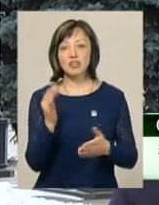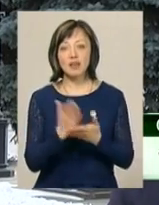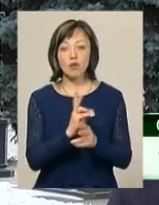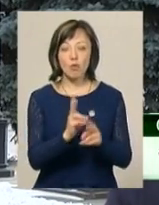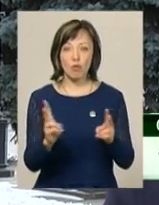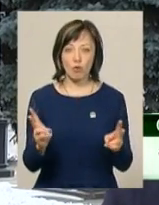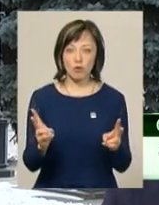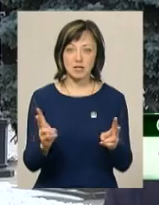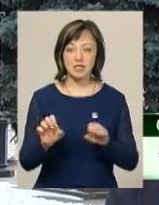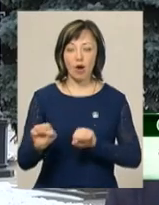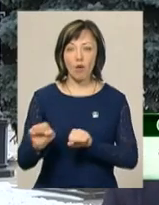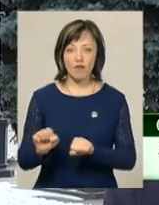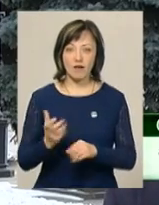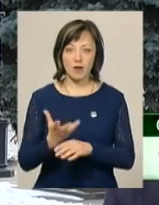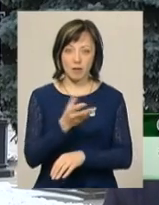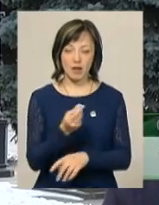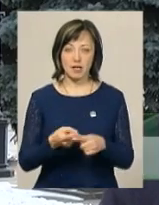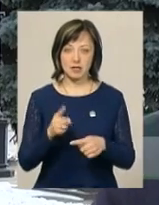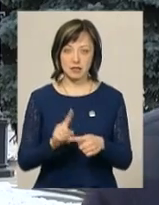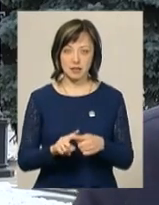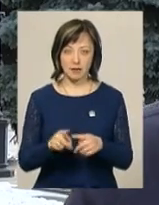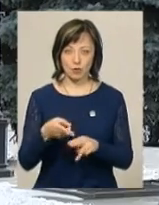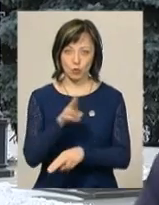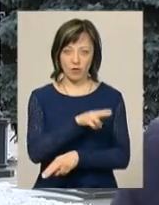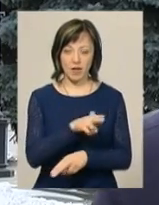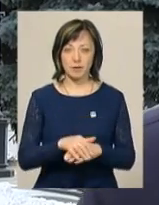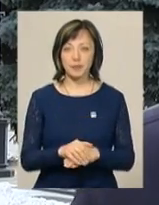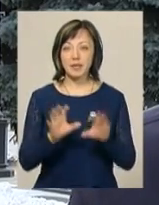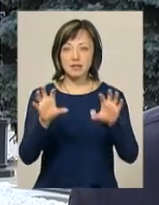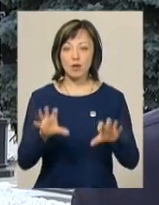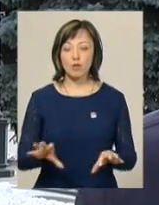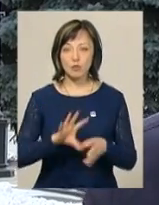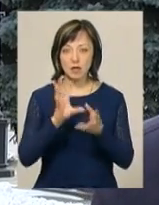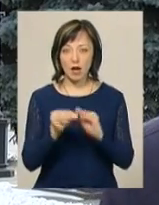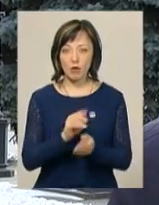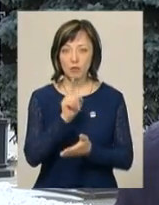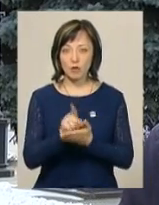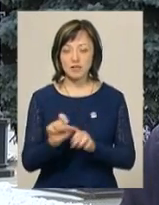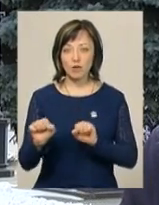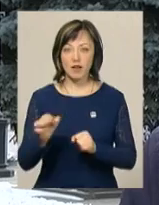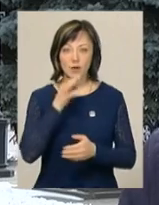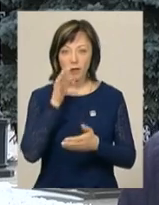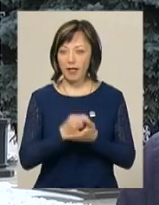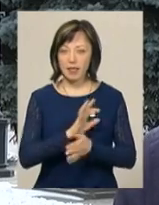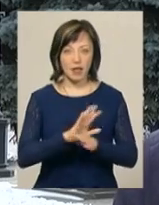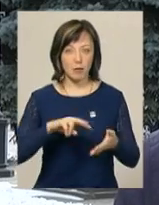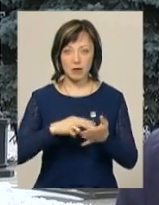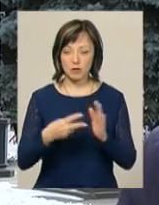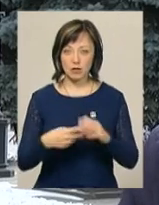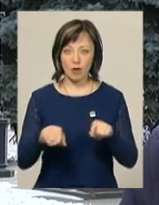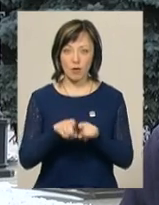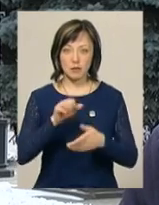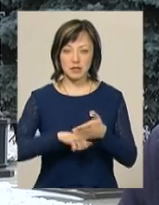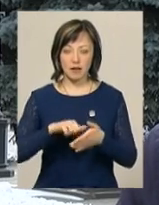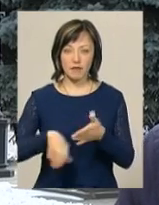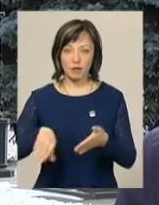у страховика виплачати дане страхове відшкодування. Закон про загальне обов'язкове застрахування цивільної правової відповідальності не передбачає такої підстави для